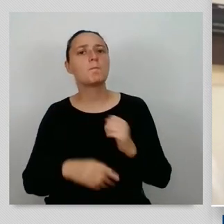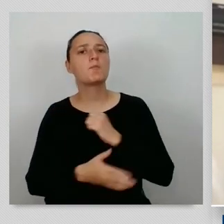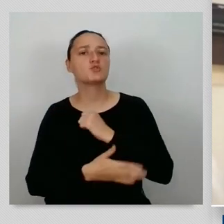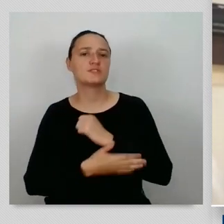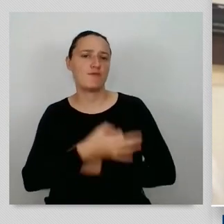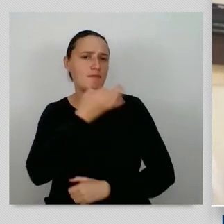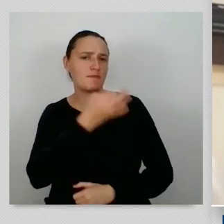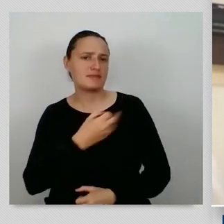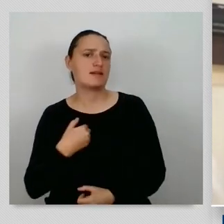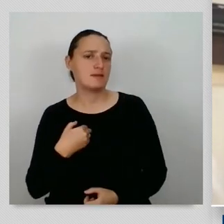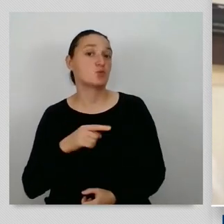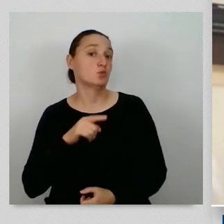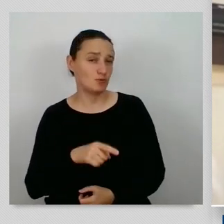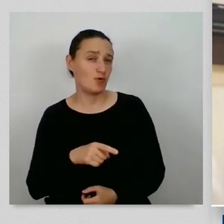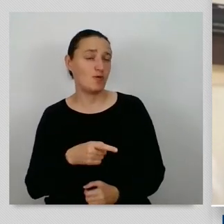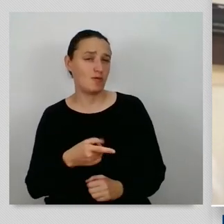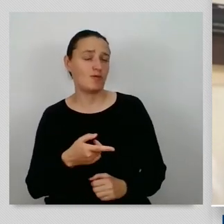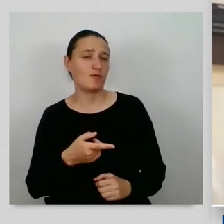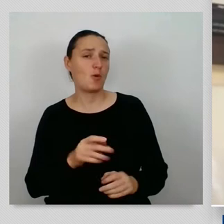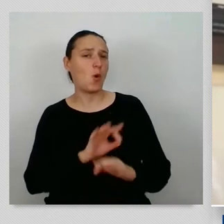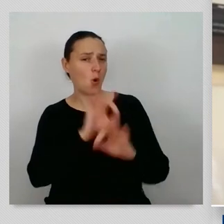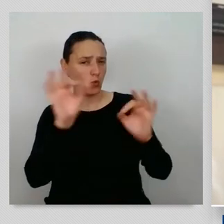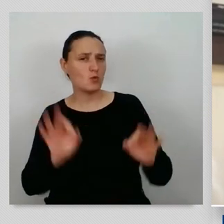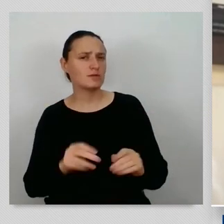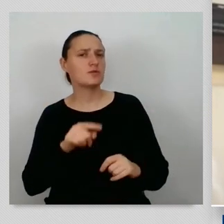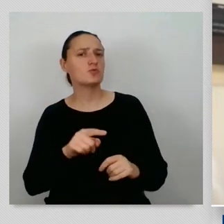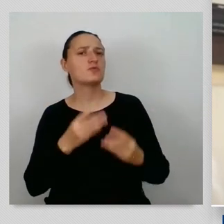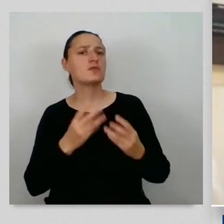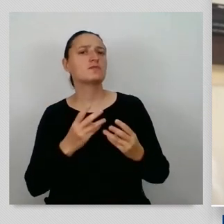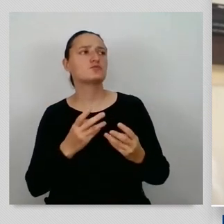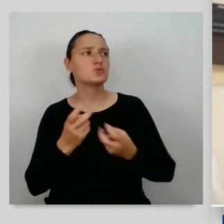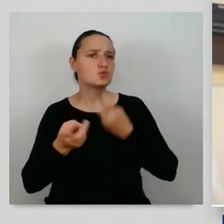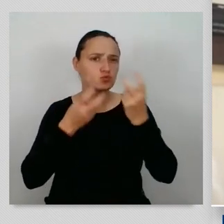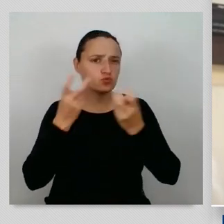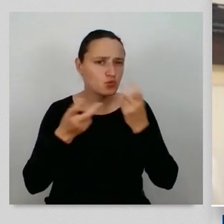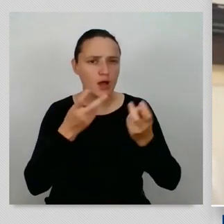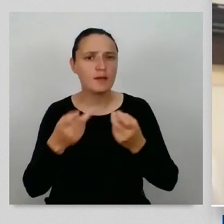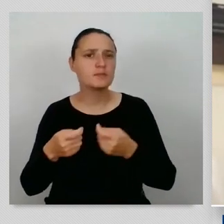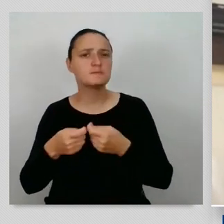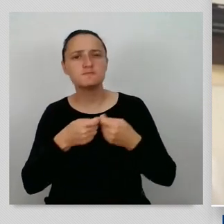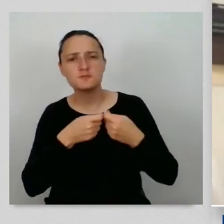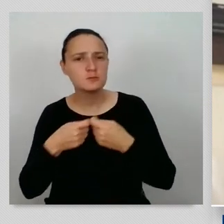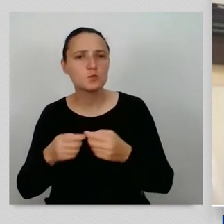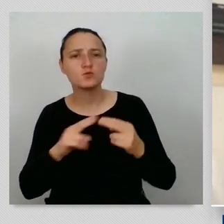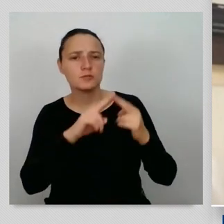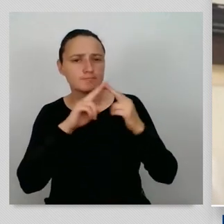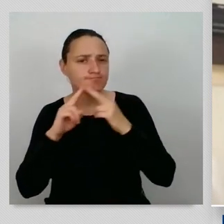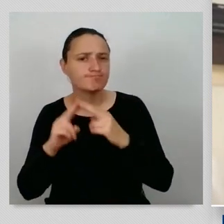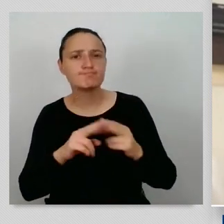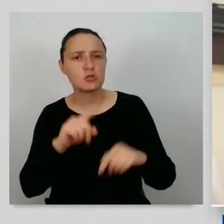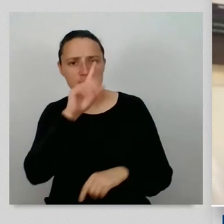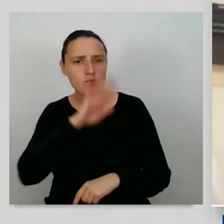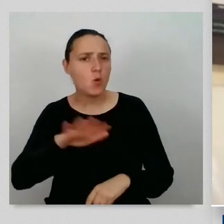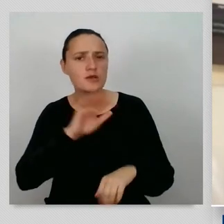i to jest klucz do znalezienia drogi także do konsensusu